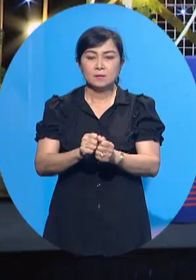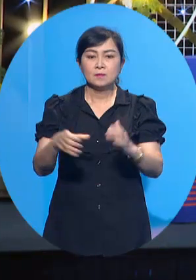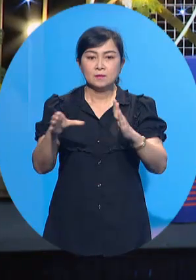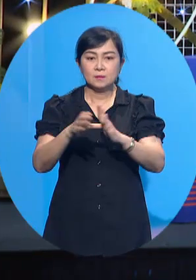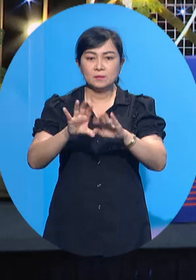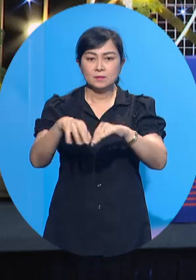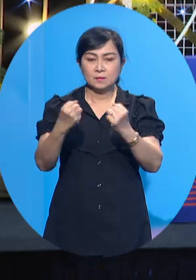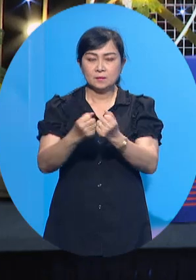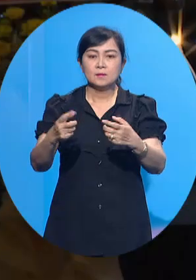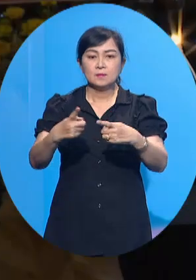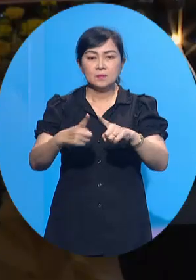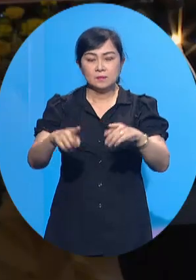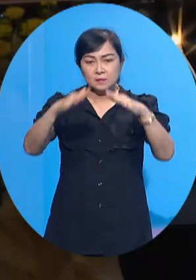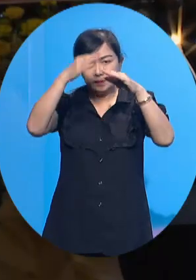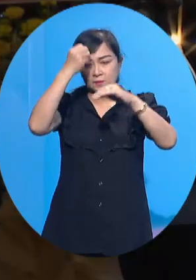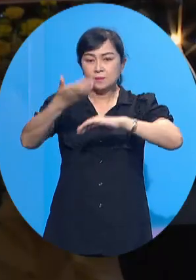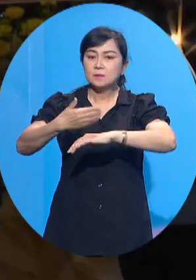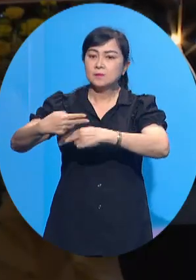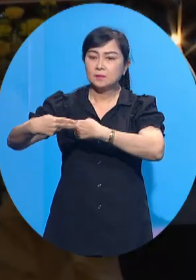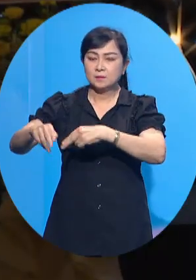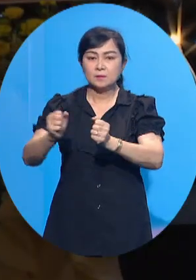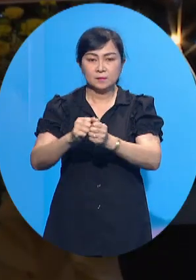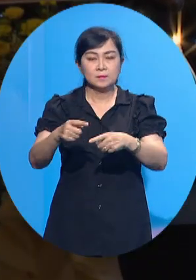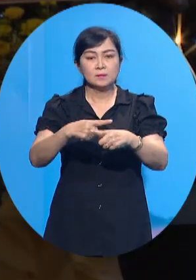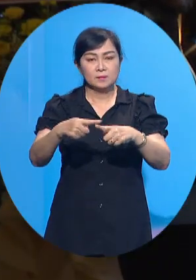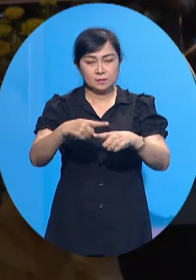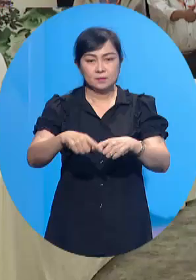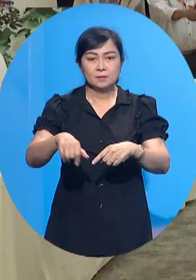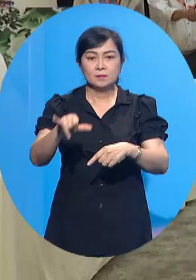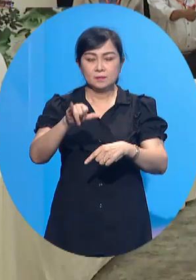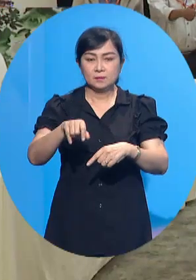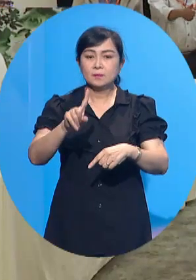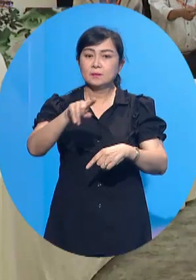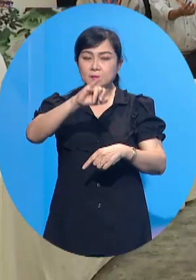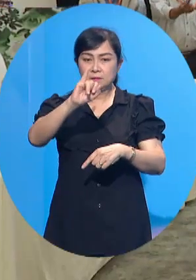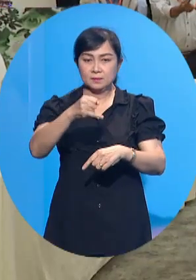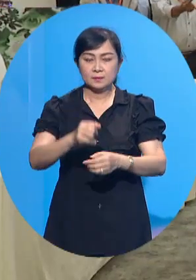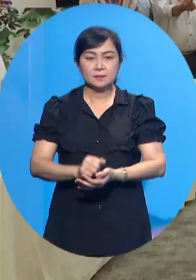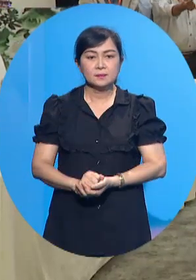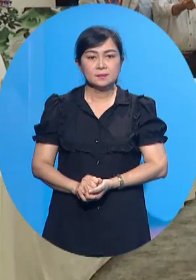quan, tổ chức, doanh nghiệp, trường học nước ngoài với tổng giá trị học bổng hơn 6,1 tỷ đồng.